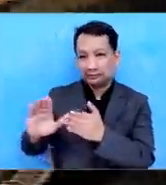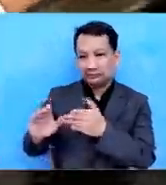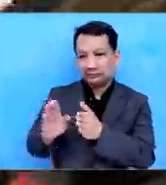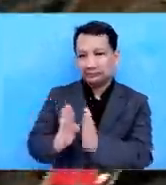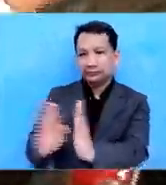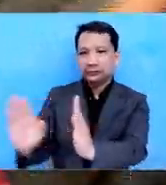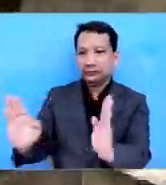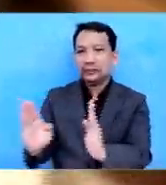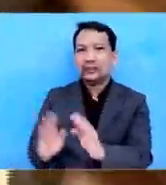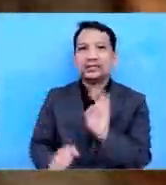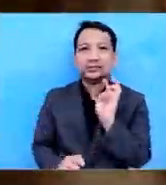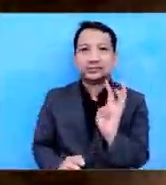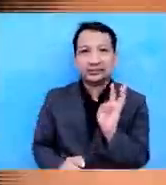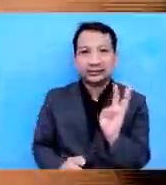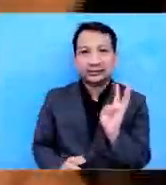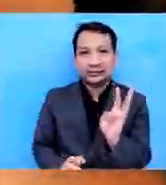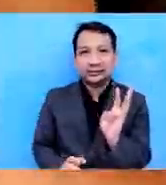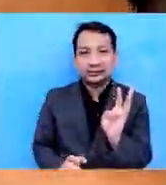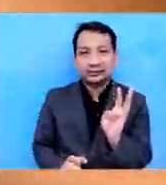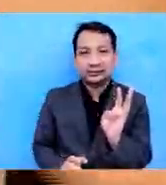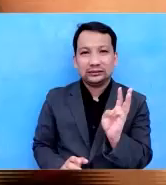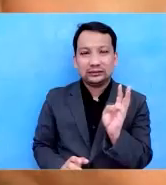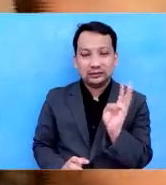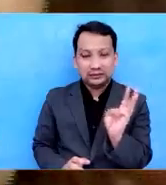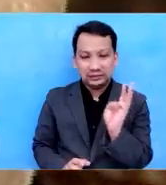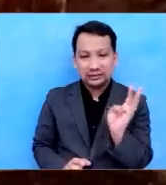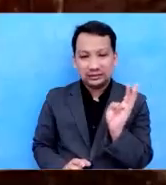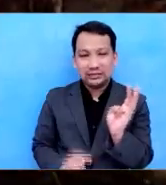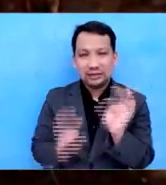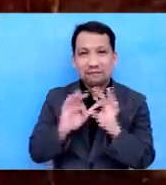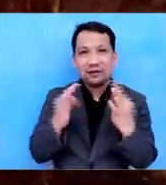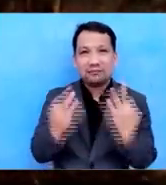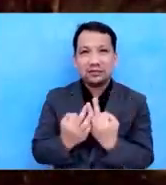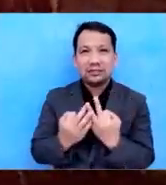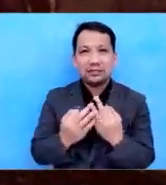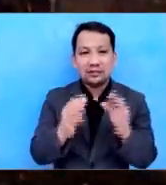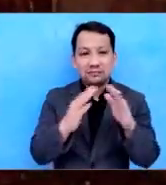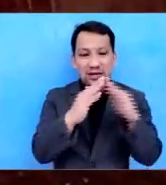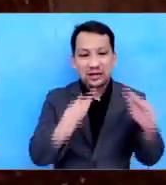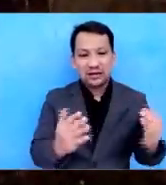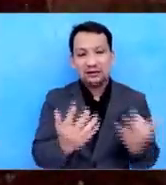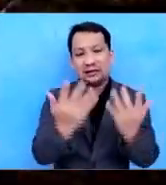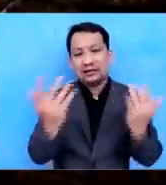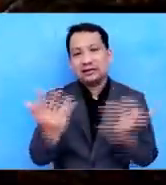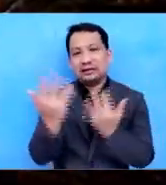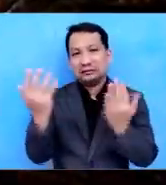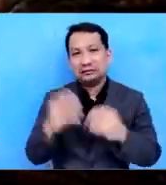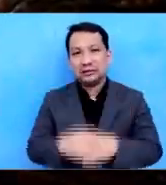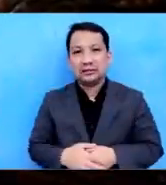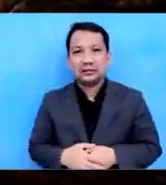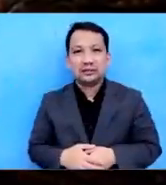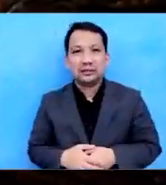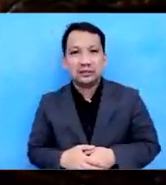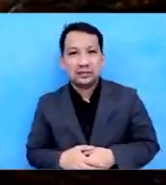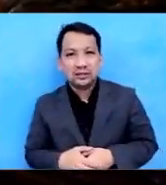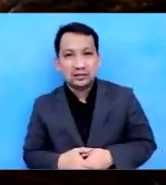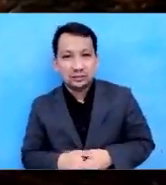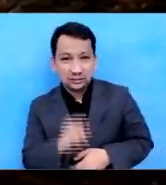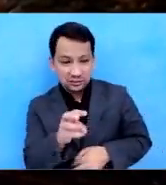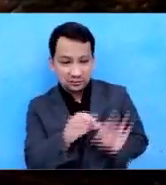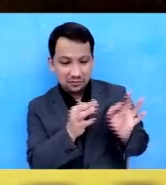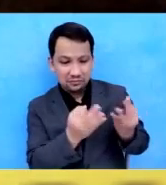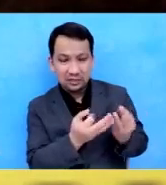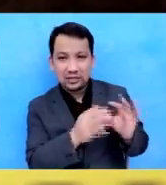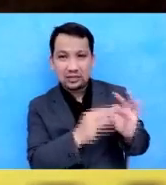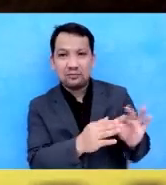sa 60 pamilya ang apektado ng sunog na naapula rin makalipas ang lagpas isang oras. Nasa 1,500,000 piso ang kabuang